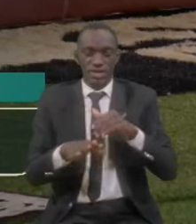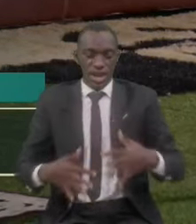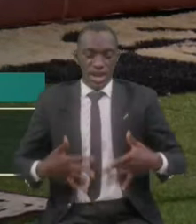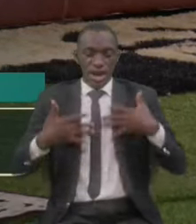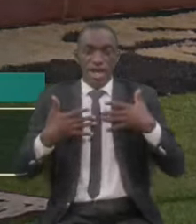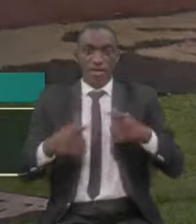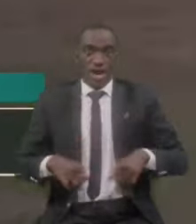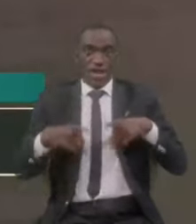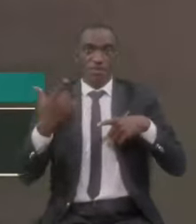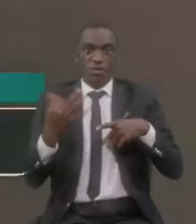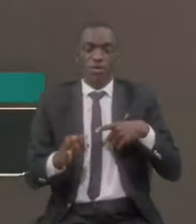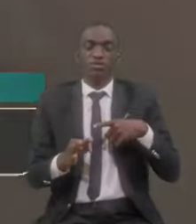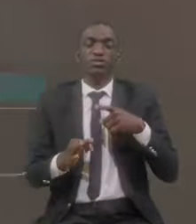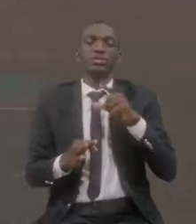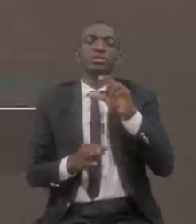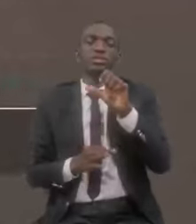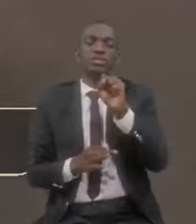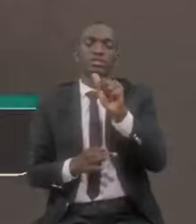Samuel, 1 Samuel chapitre 2,